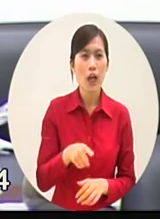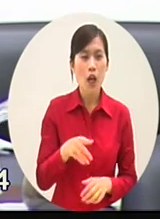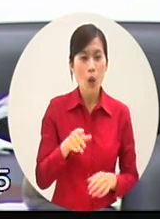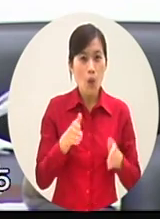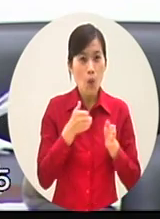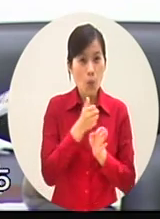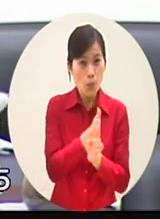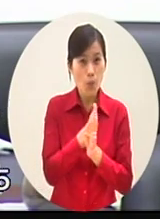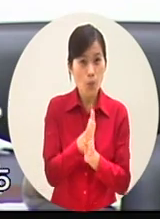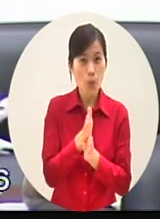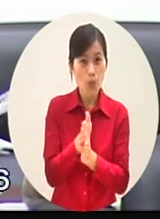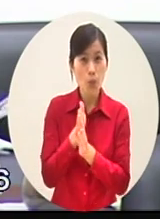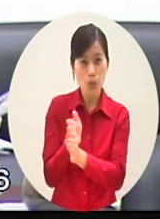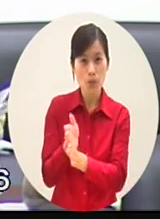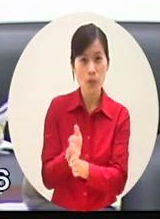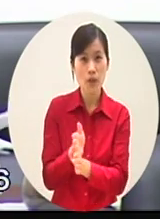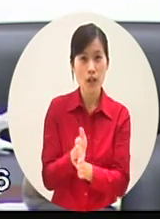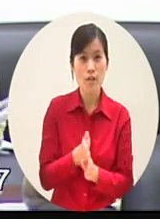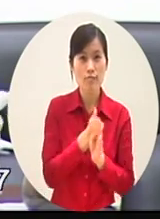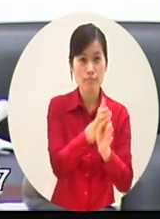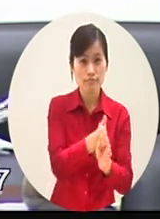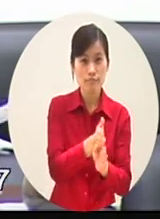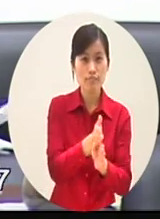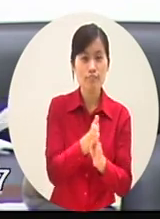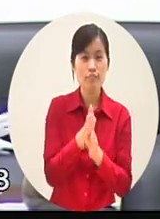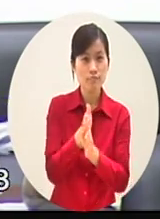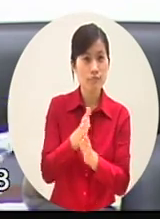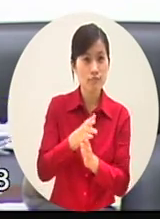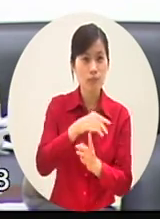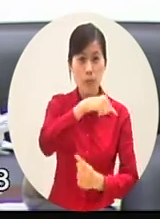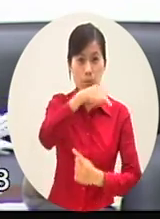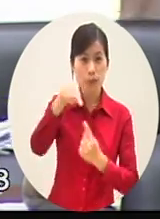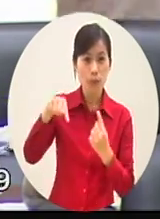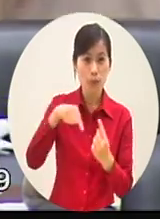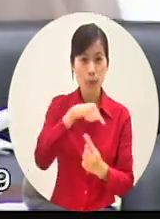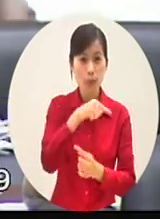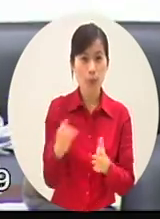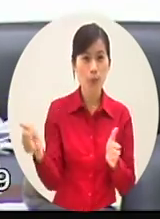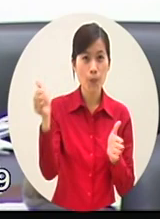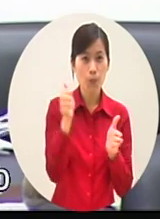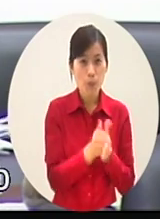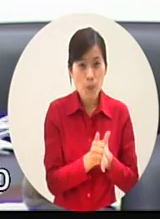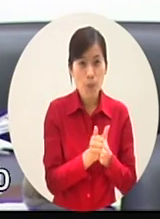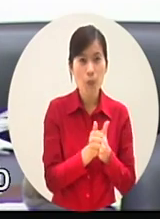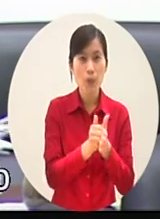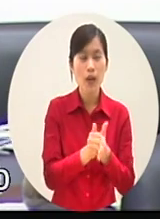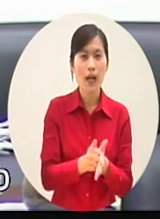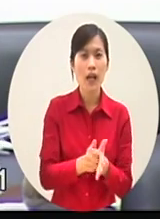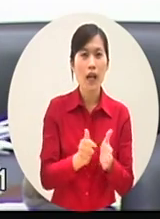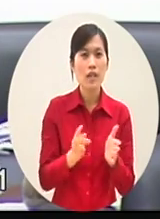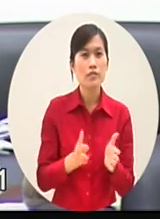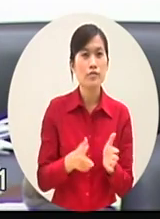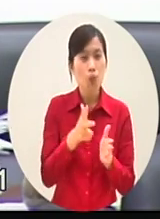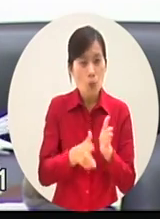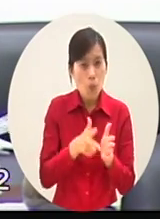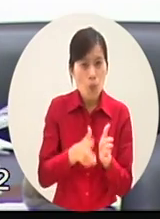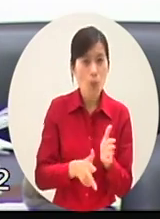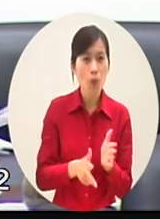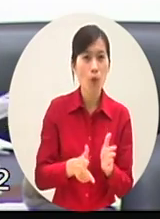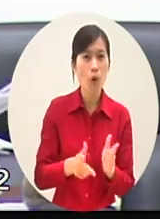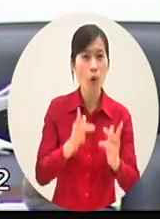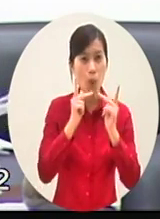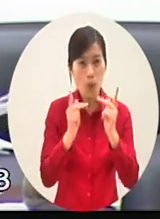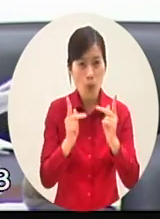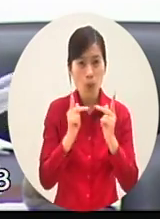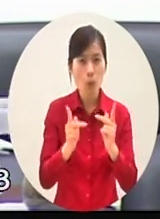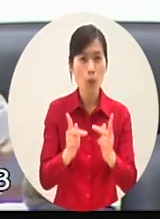这边可以让大家转运，好、哦、观光公车、铁路，包括捷运和的转运都